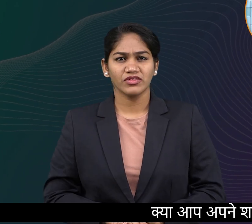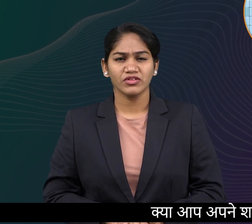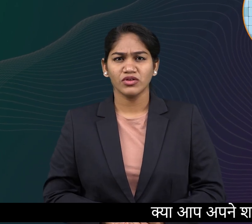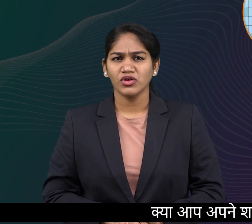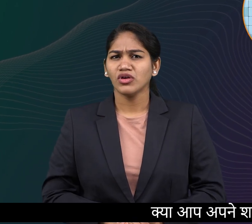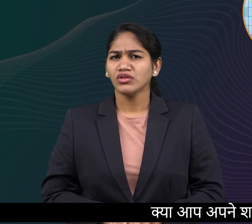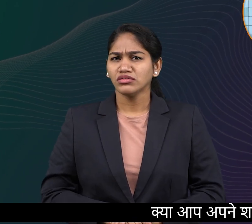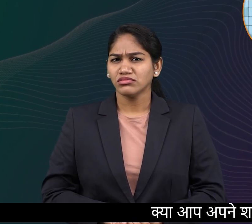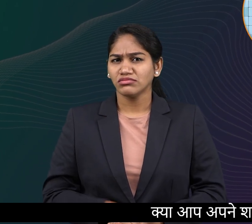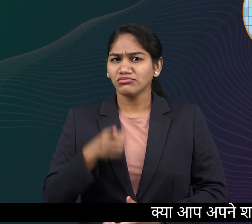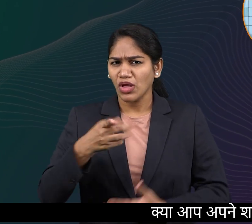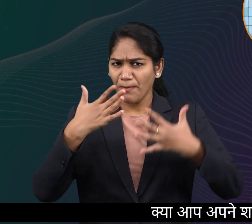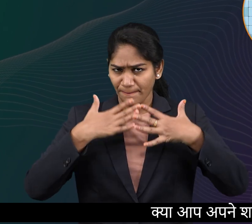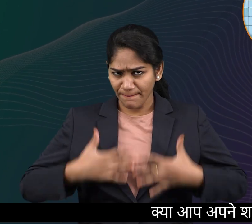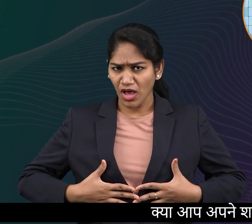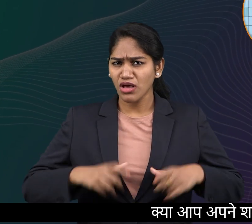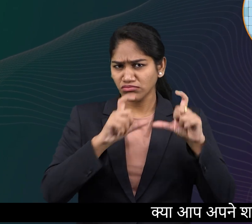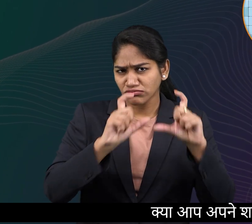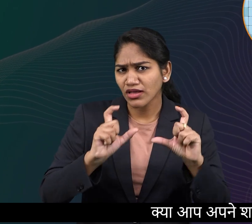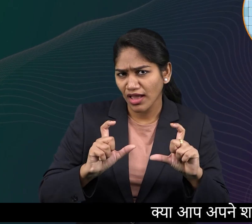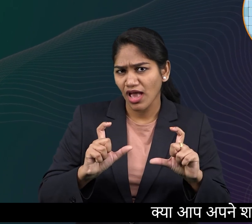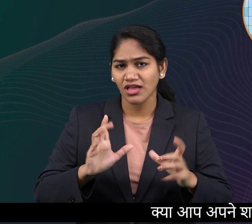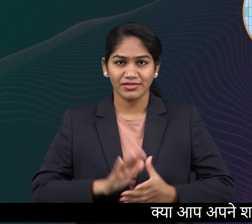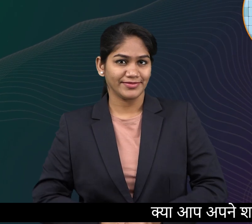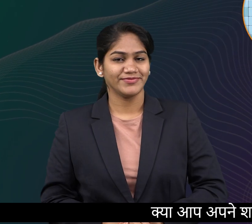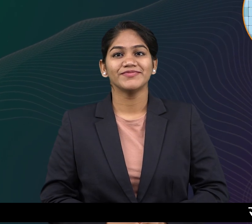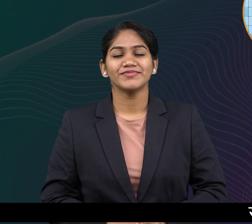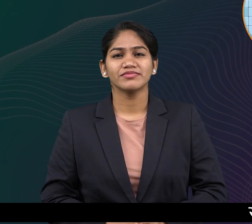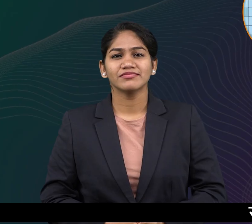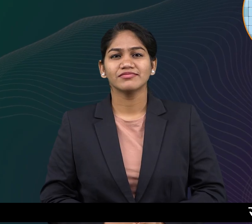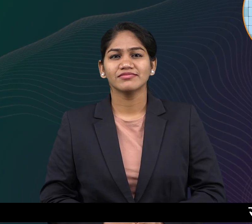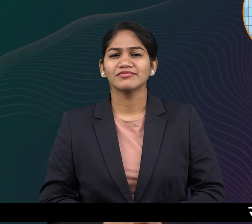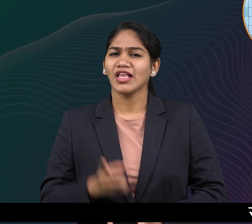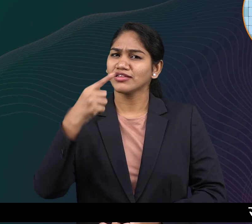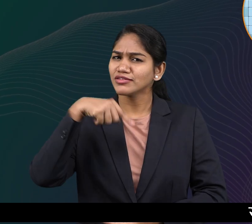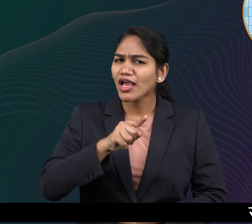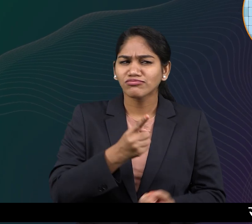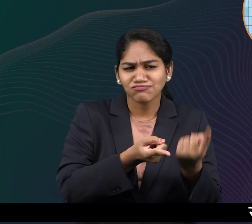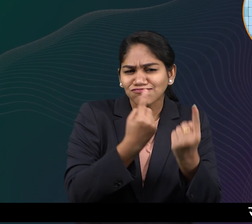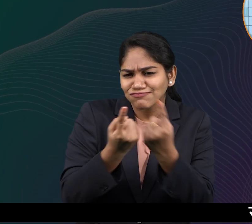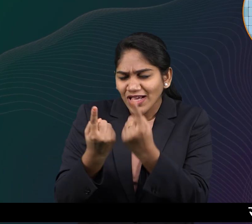क्या आप अपने शरीर के अंगों का ध्यान रखते हैं? खुद जांच करें।